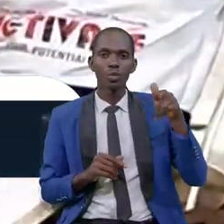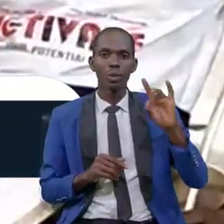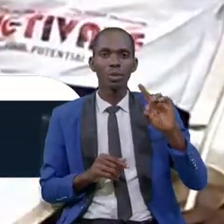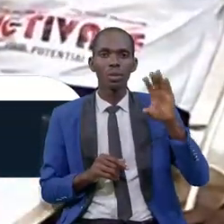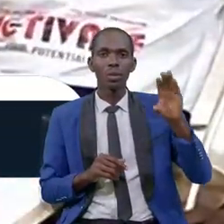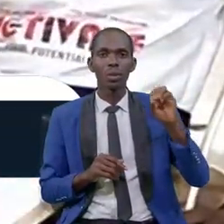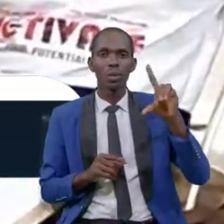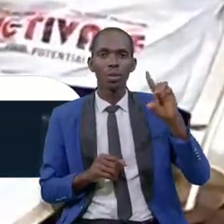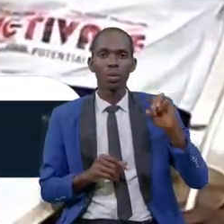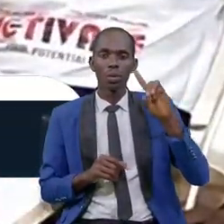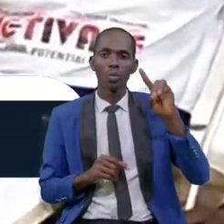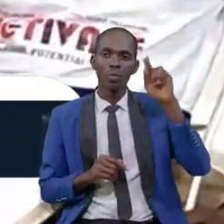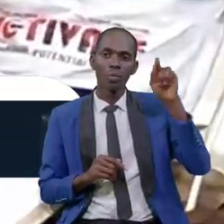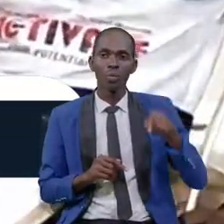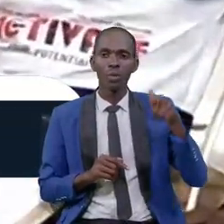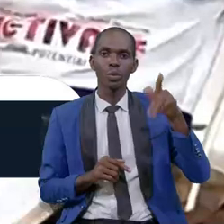chapitre 1.